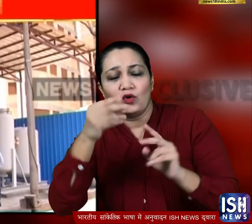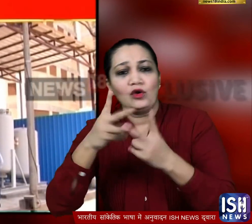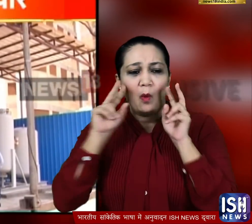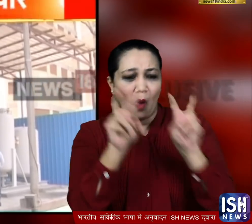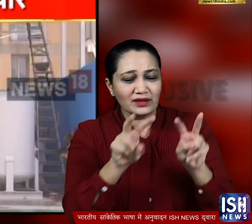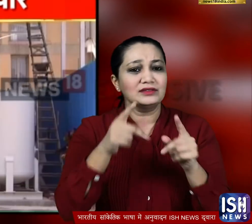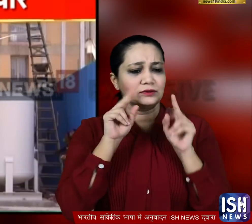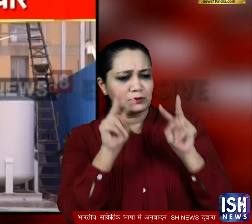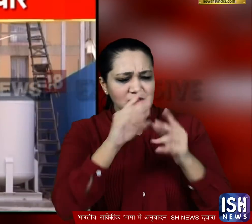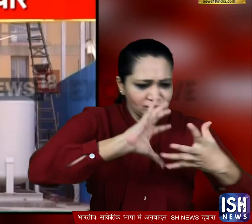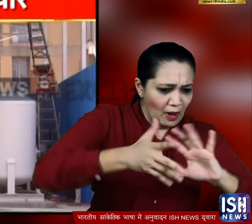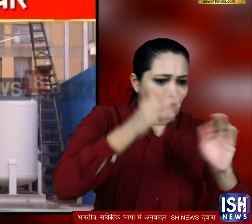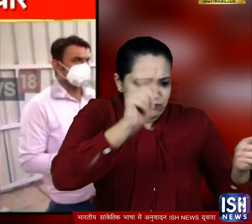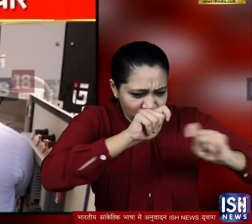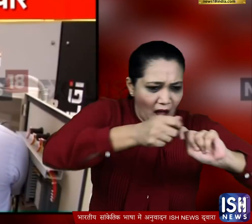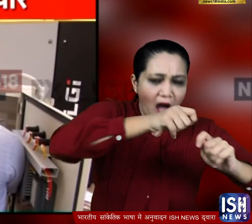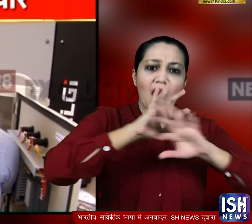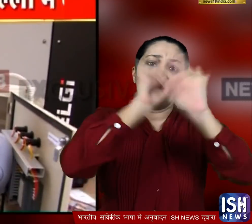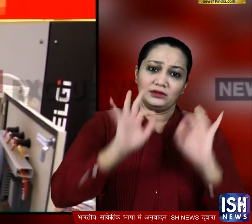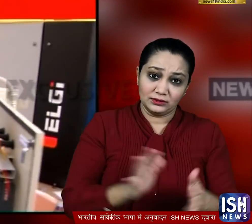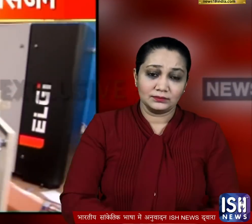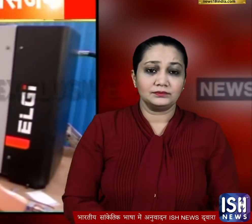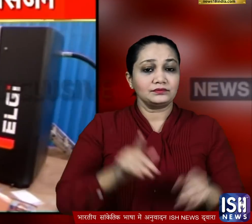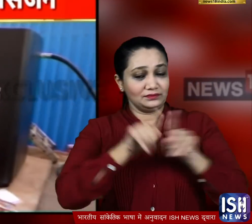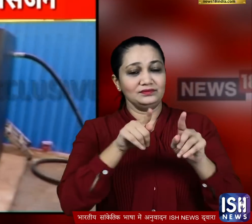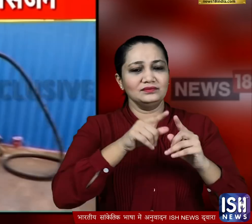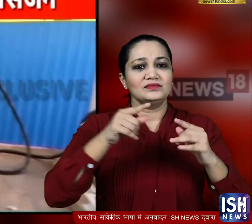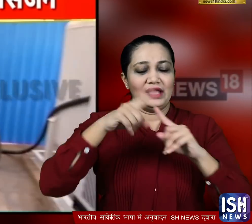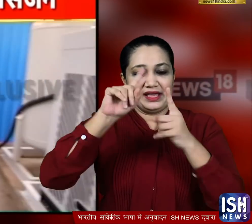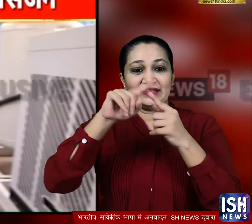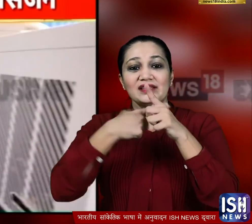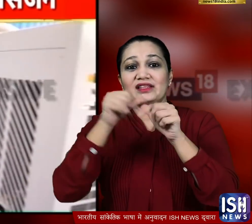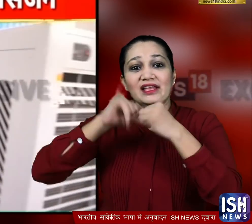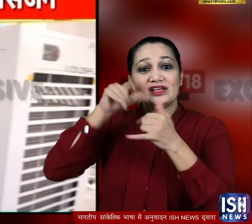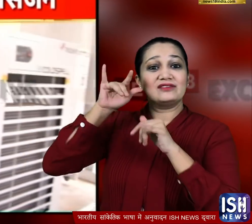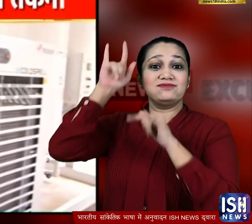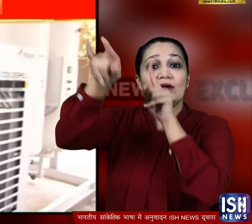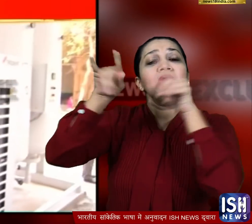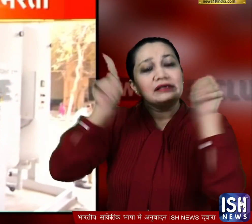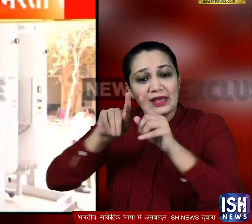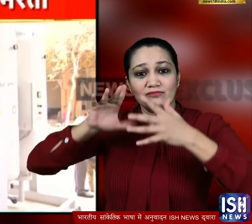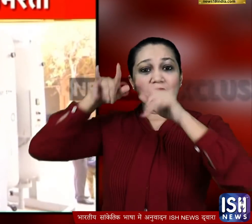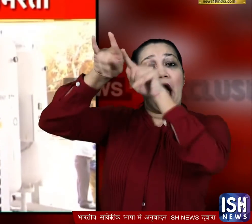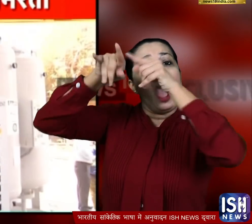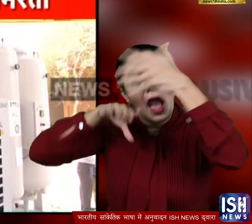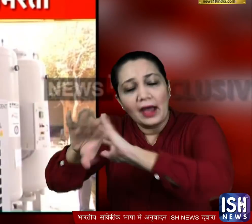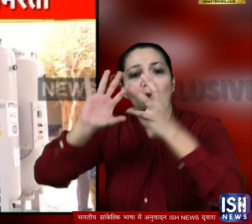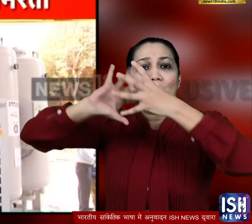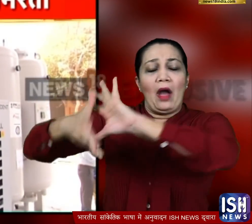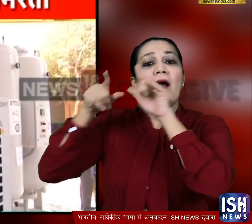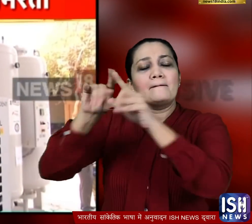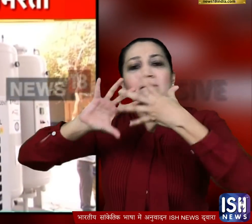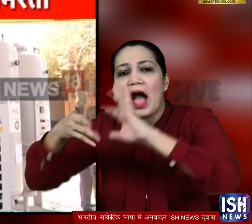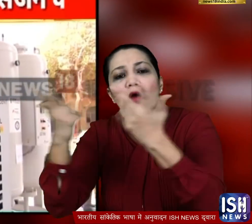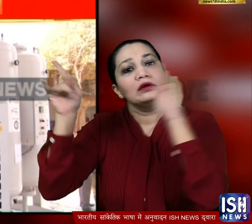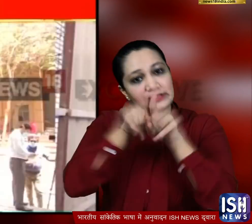की निगरानी में ऑक्सीजन प्लांट को लगाया गया। बताया गया कि ये ऑक्सीजन प्लांट तेजस लड़ाकू विमान के लिए बनाई गई ऑनबोर्ड ऑक्सीजन जनरेशन